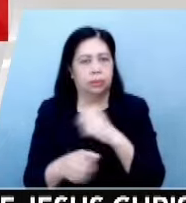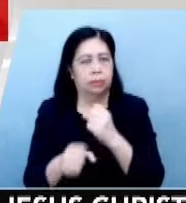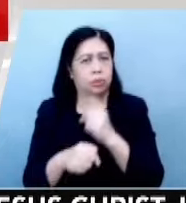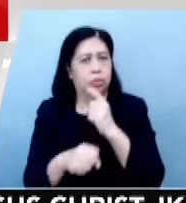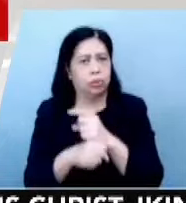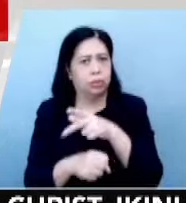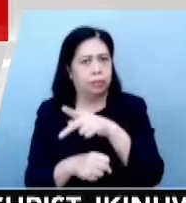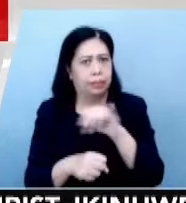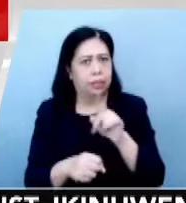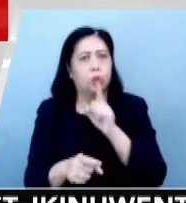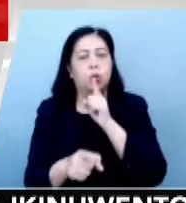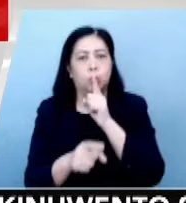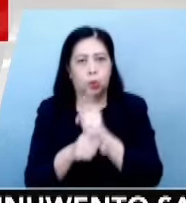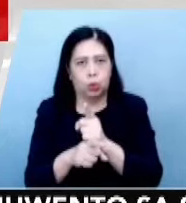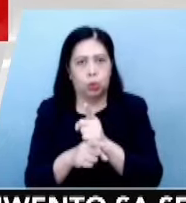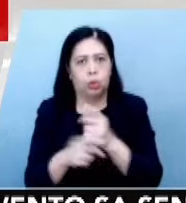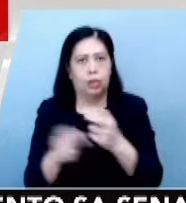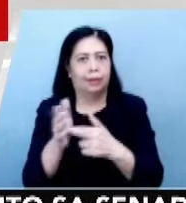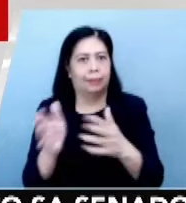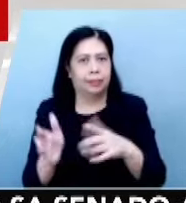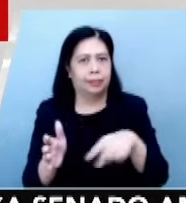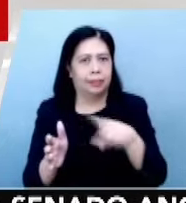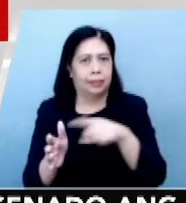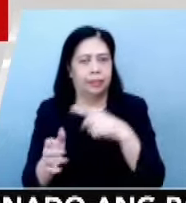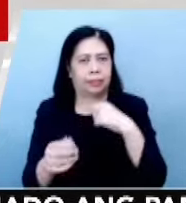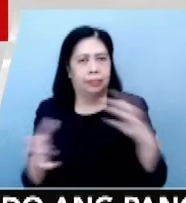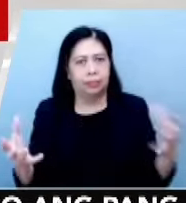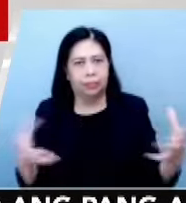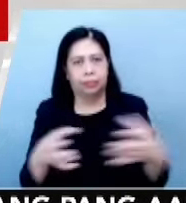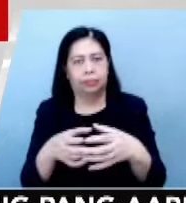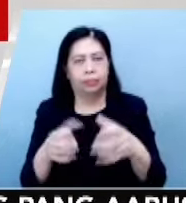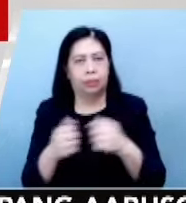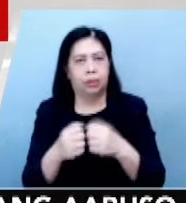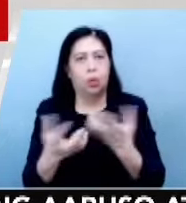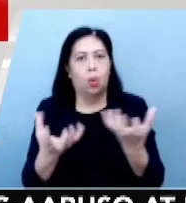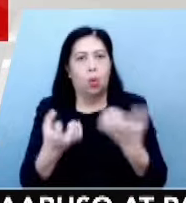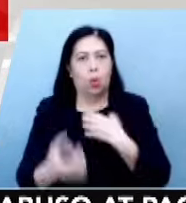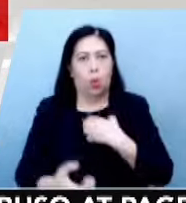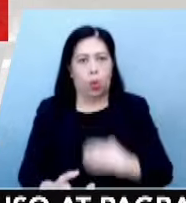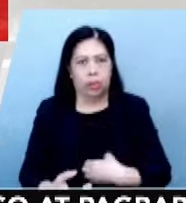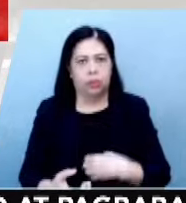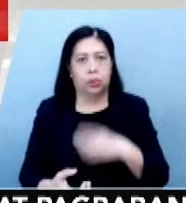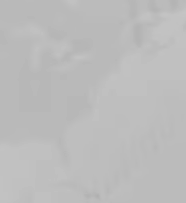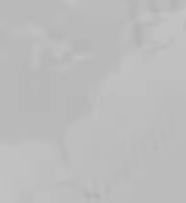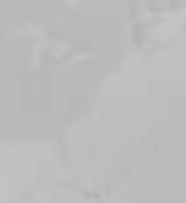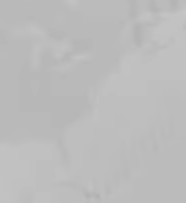itong tunay na representasyon ng kolektibong kagustuhan ng taong bayan.